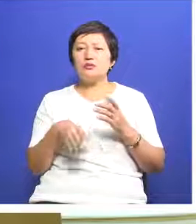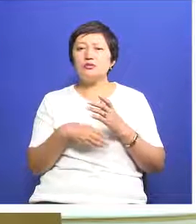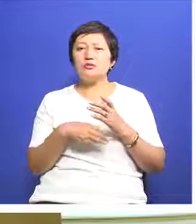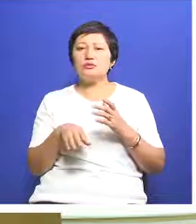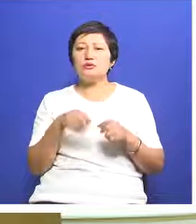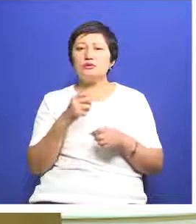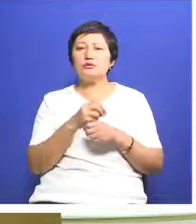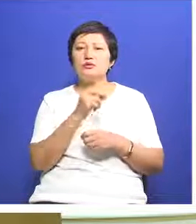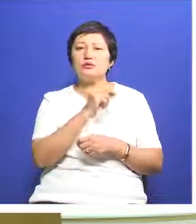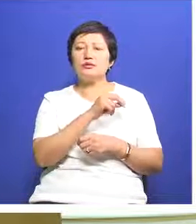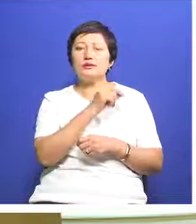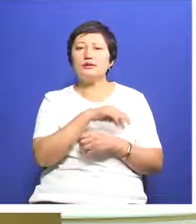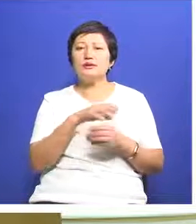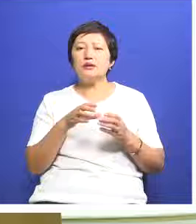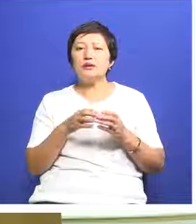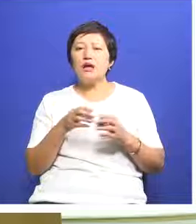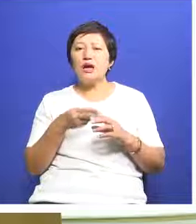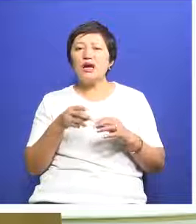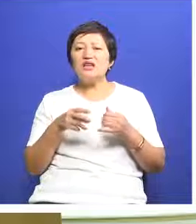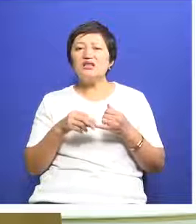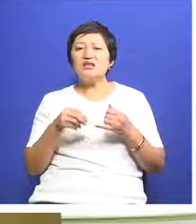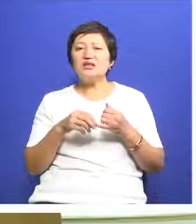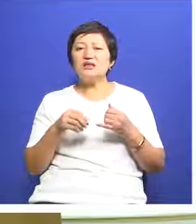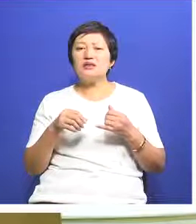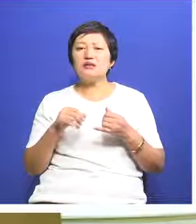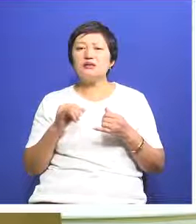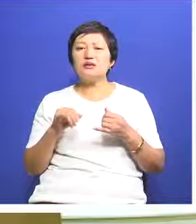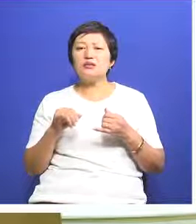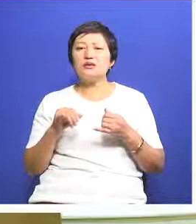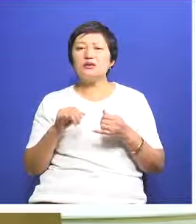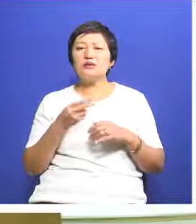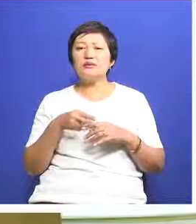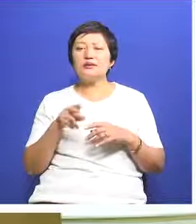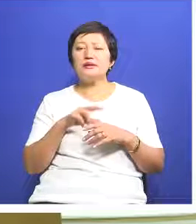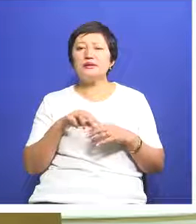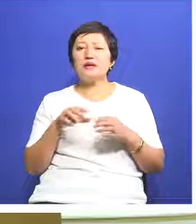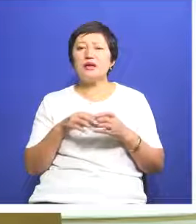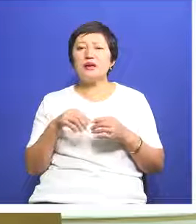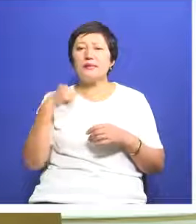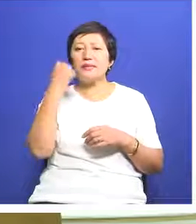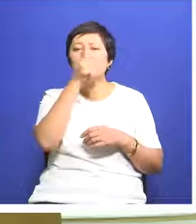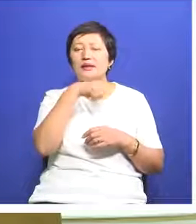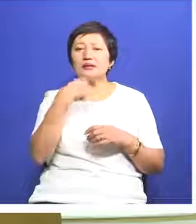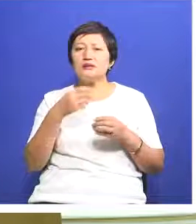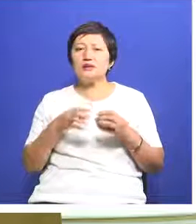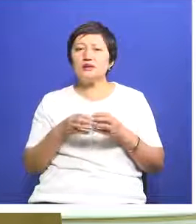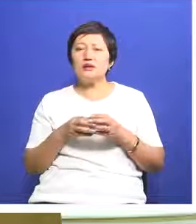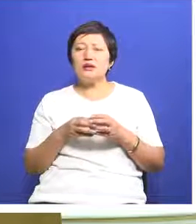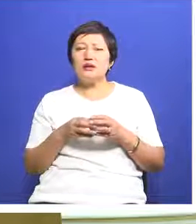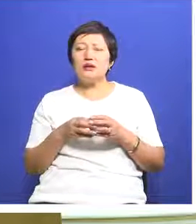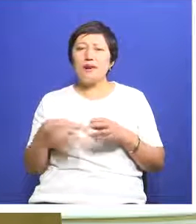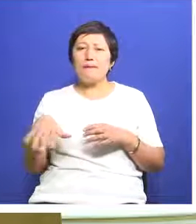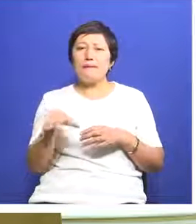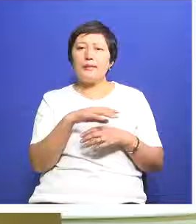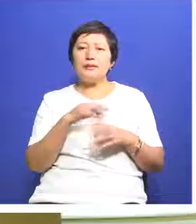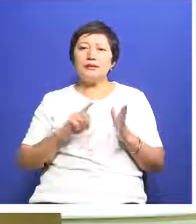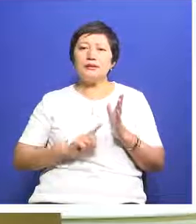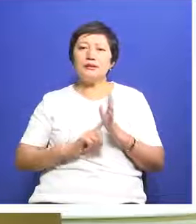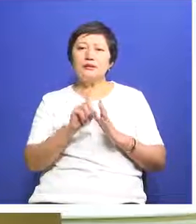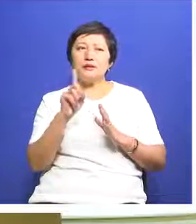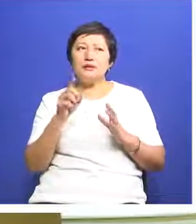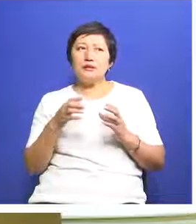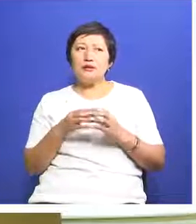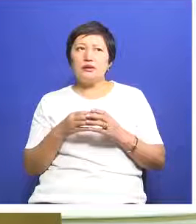Бірақ енді бұл жердің жері нашар болып сорланып кеткен екен. Биылғы жылға біз басында бұл